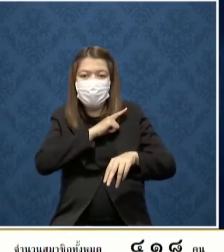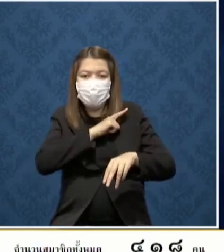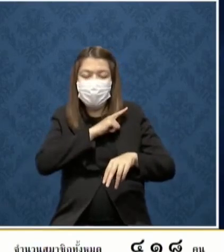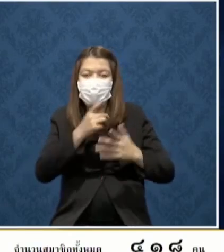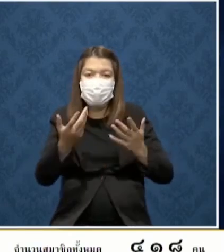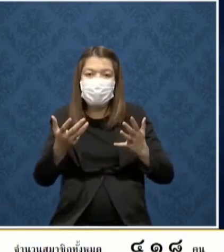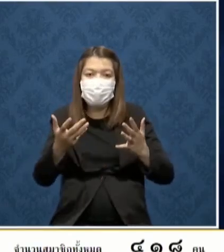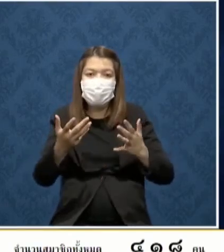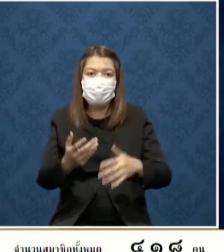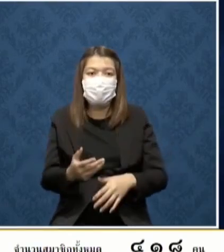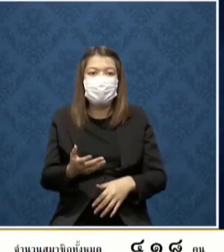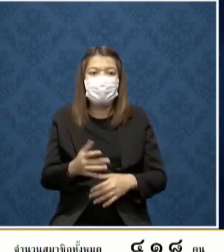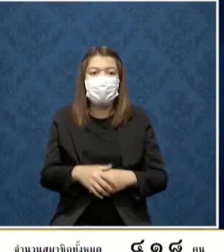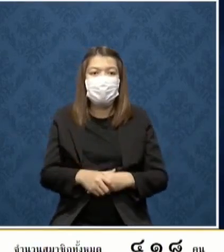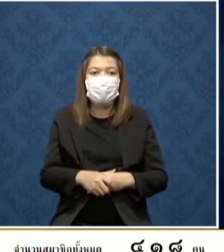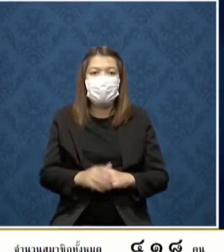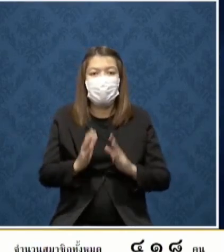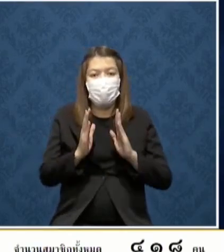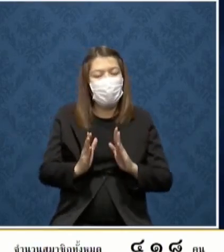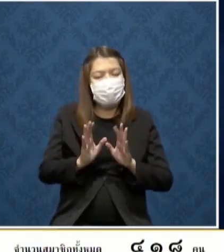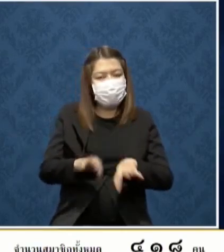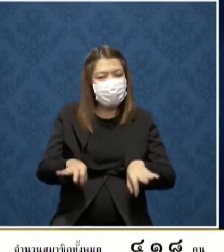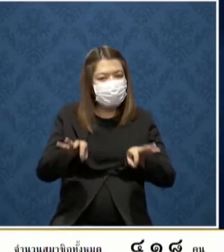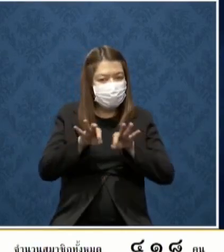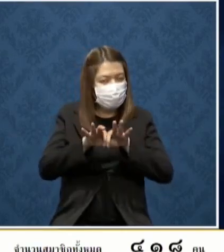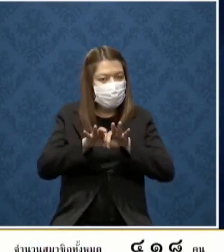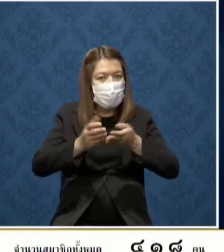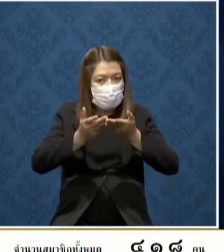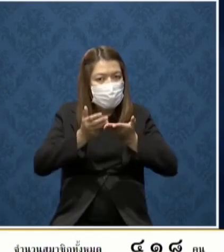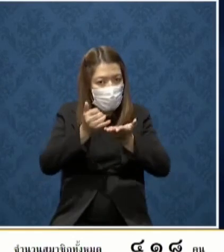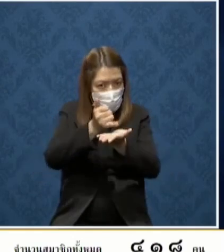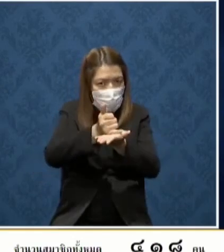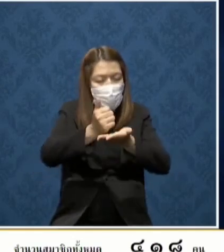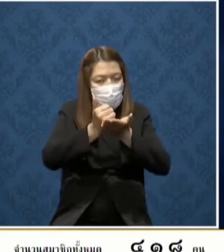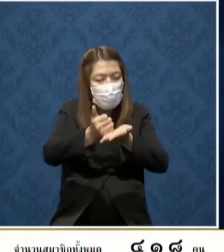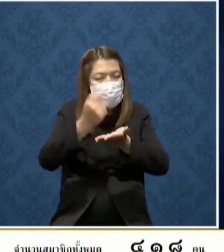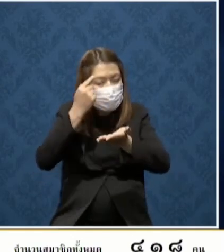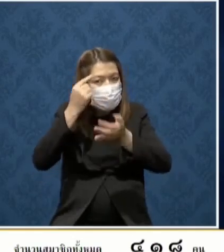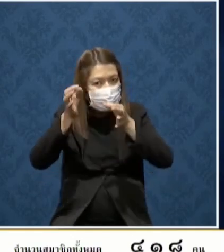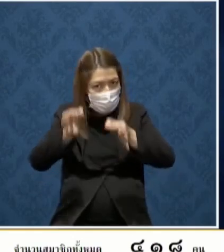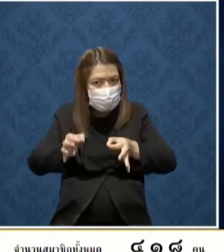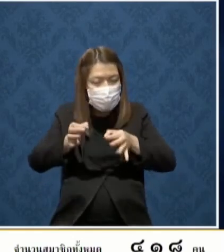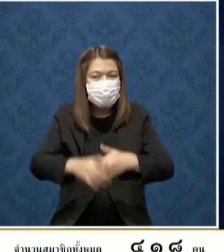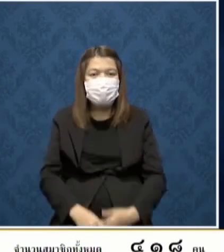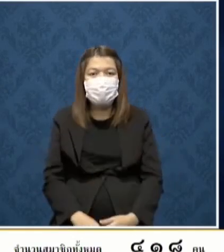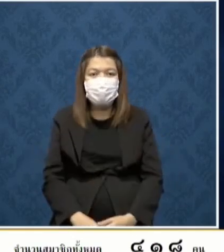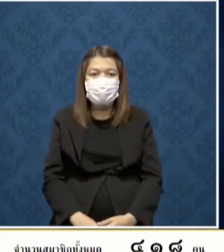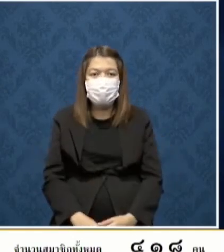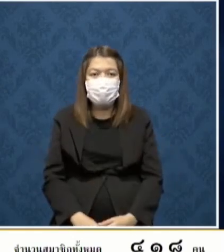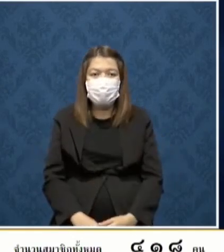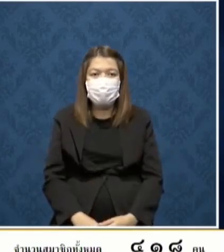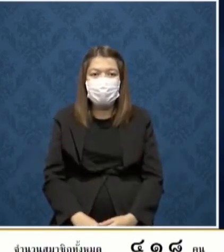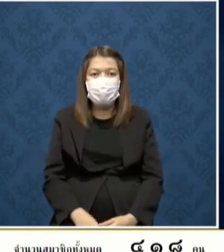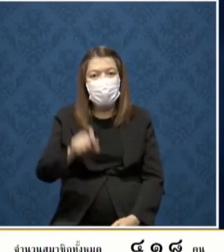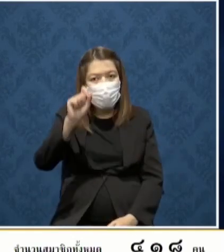และแ่นอนวาต้นกลเรอจะเปบุคลากรที่มควสำคัญอย่มากในการทจะช่วยตดสินใจ ในยางทเกิด